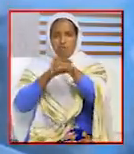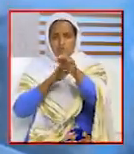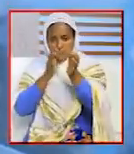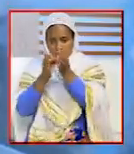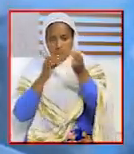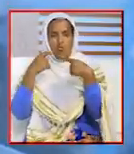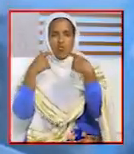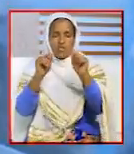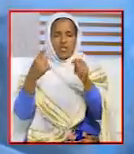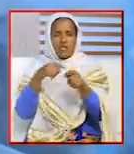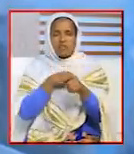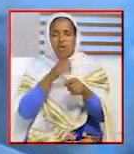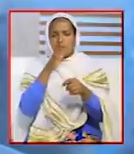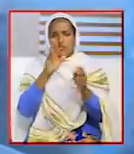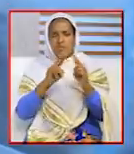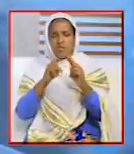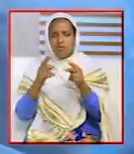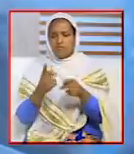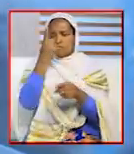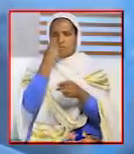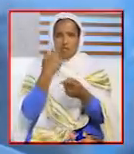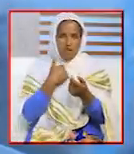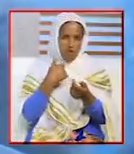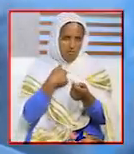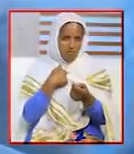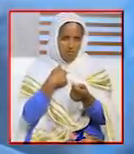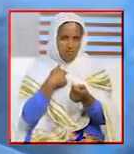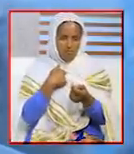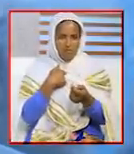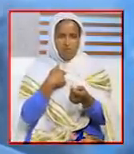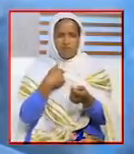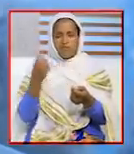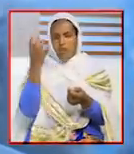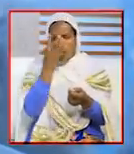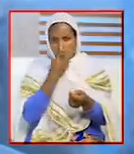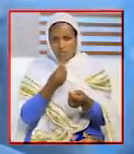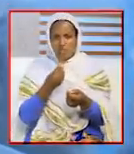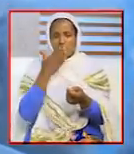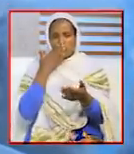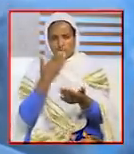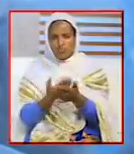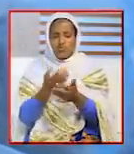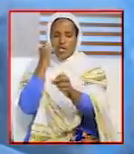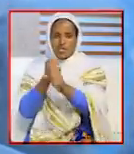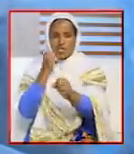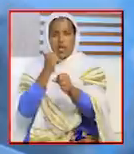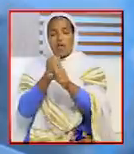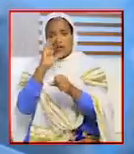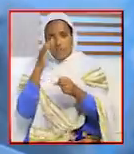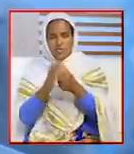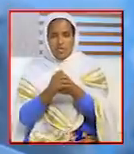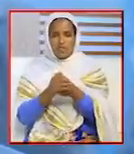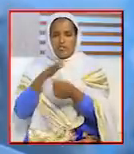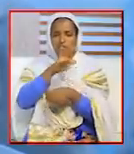ለመዳሰስ ሞከራለች እኛ እናቶች በጣም ብዙ ተጠያቂ ነን ያሳመርን ያበጀን ጥሩ የሰራን